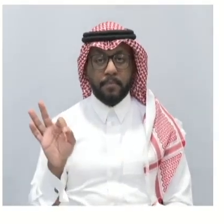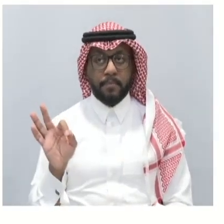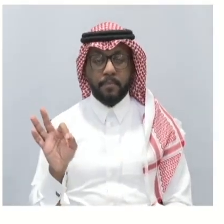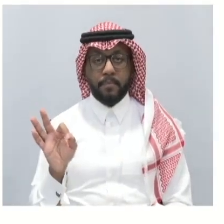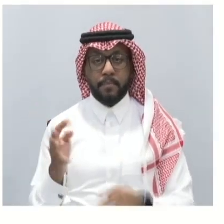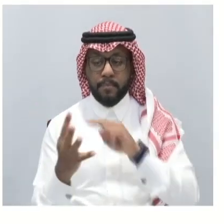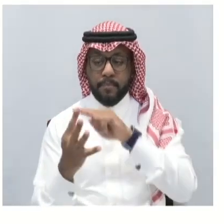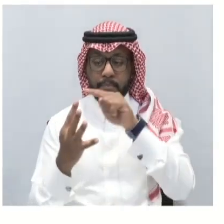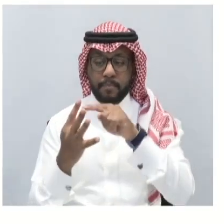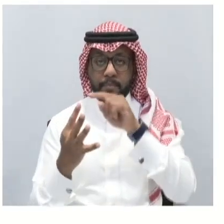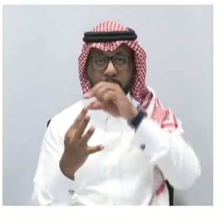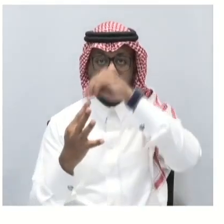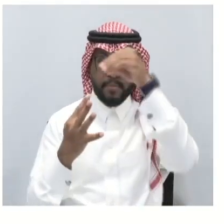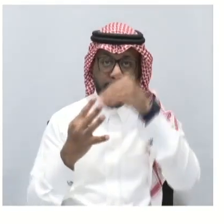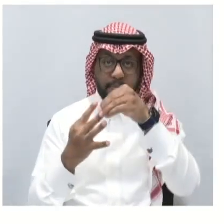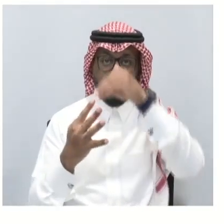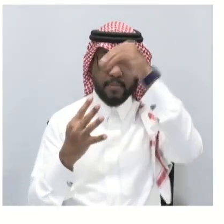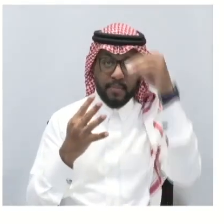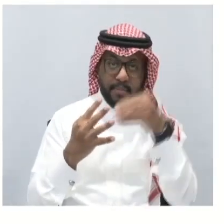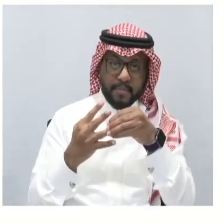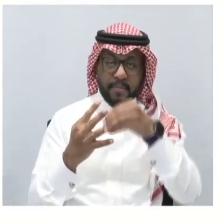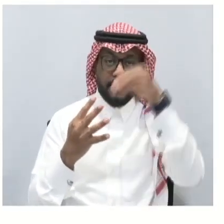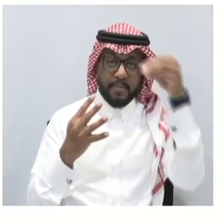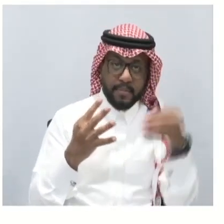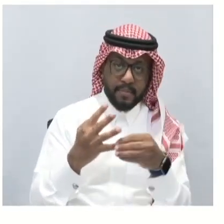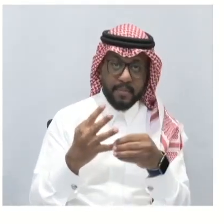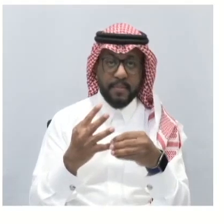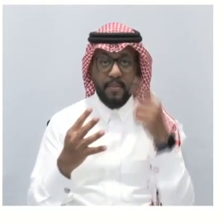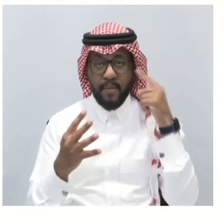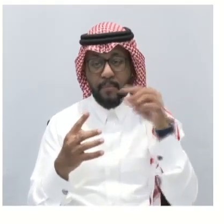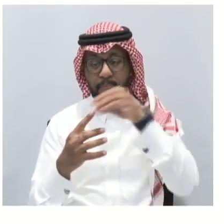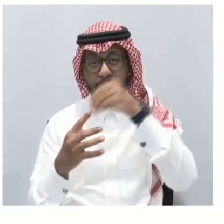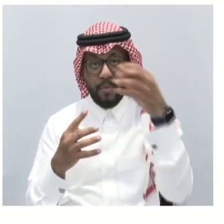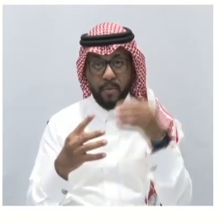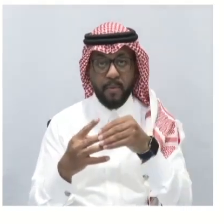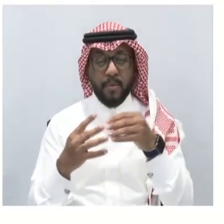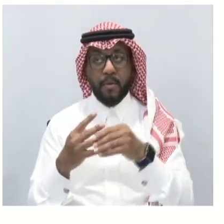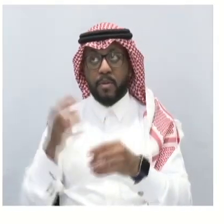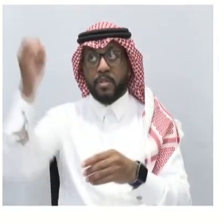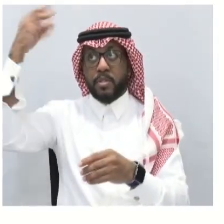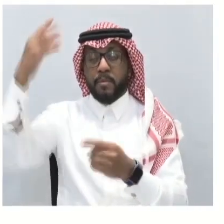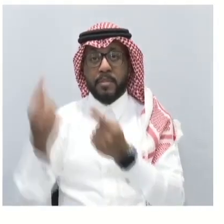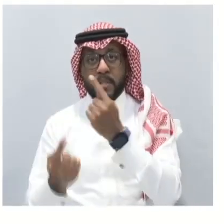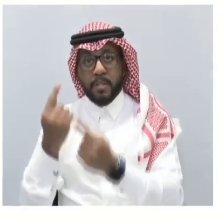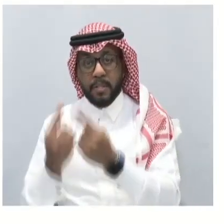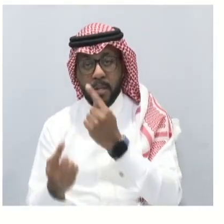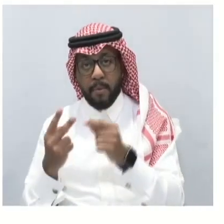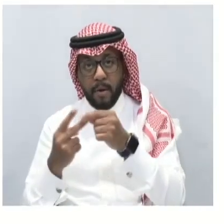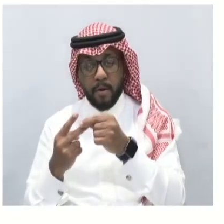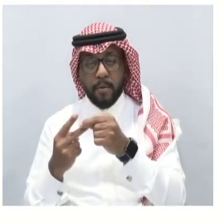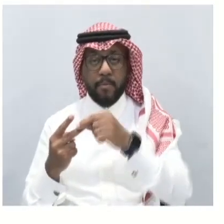تمثل انتقال الطاقه جت الطاقه من الشمس استفاد منها النبات بعدين تغذى